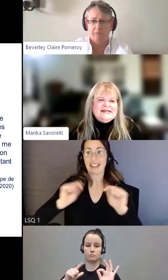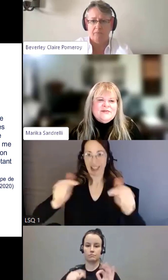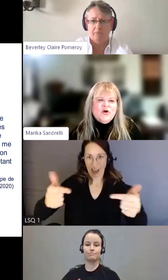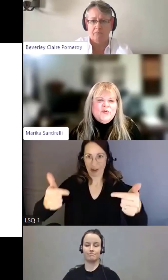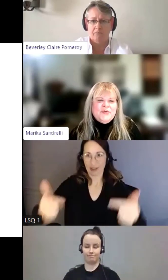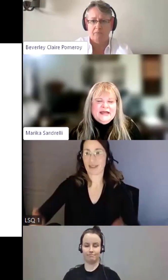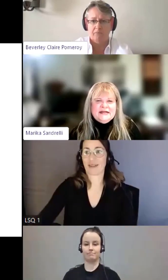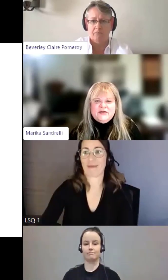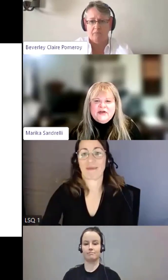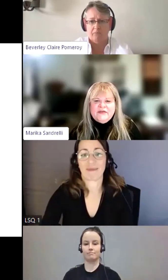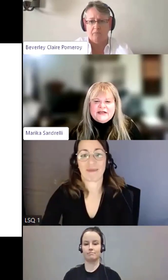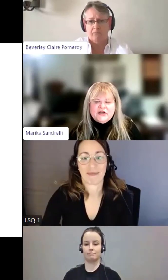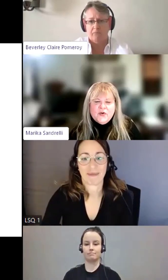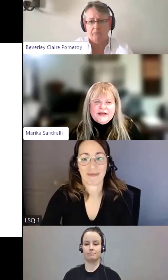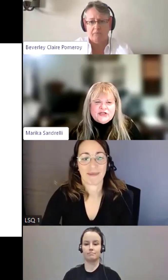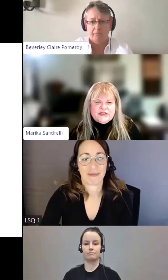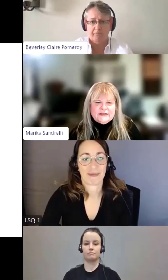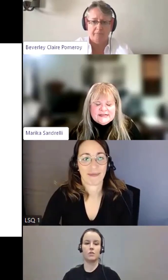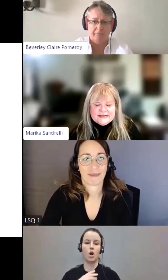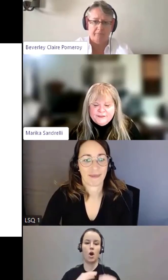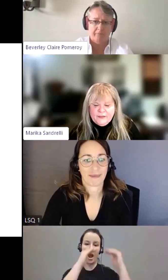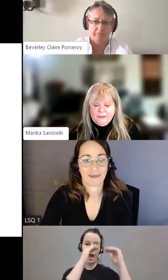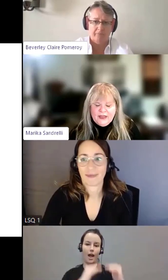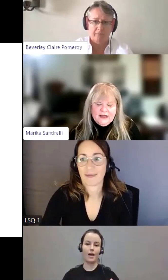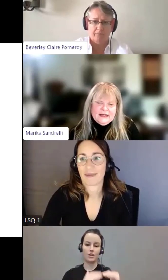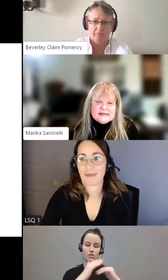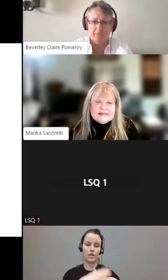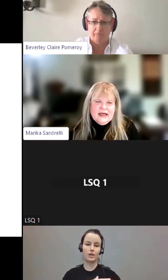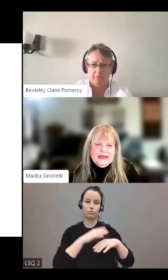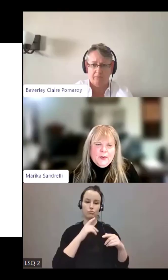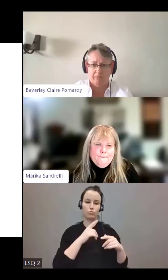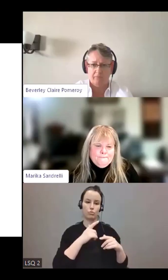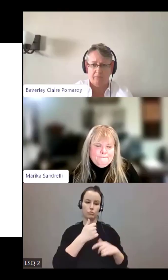réflexion ouvertes. Prochaine diapo.